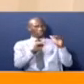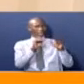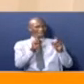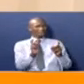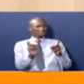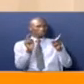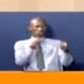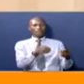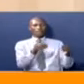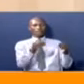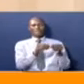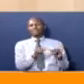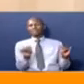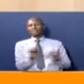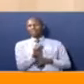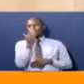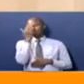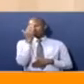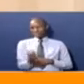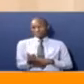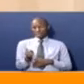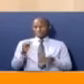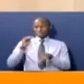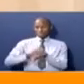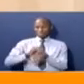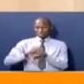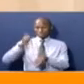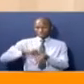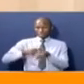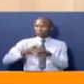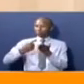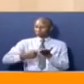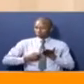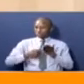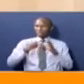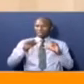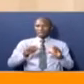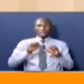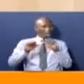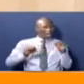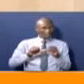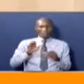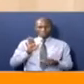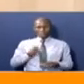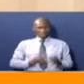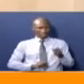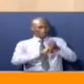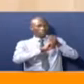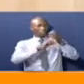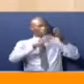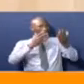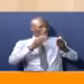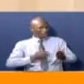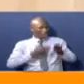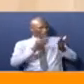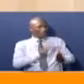Uno ni kwithia ni usio ila tukunene ya ulondo tukuenda aka kana iveti si supportiwe kana sinengwe